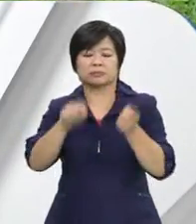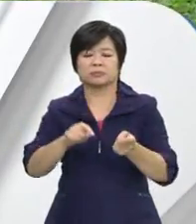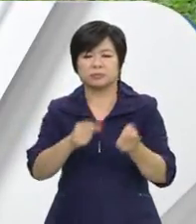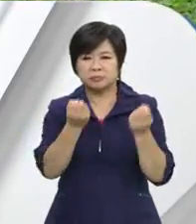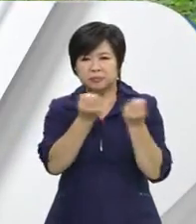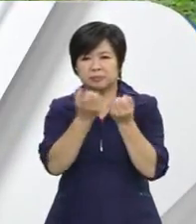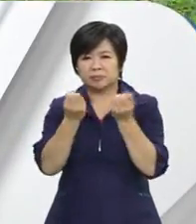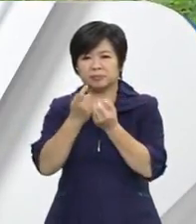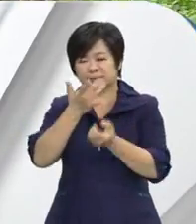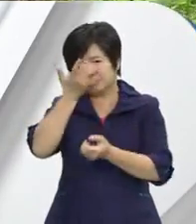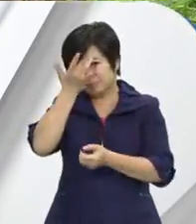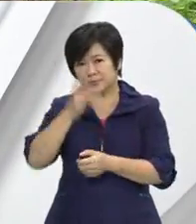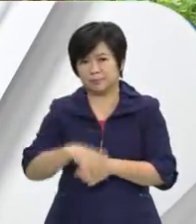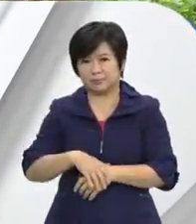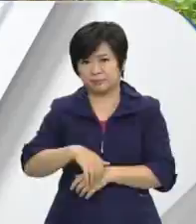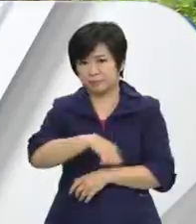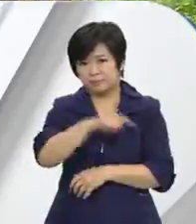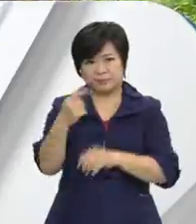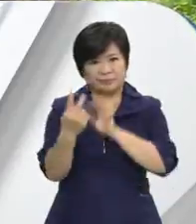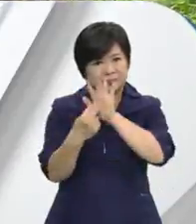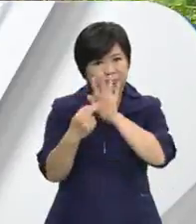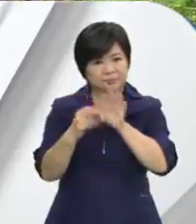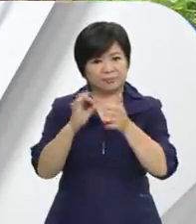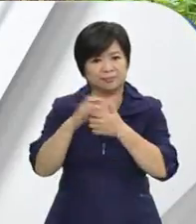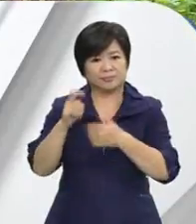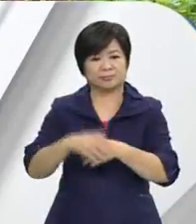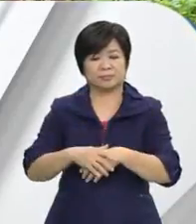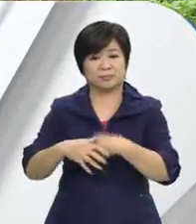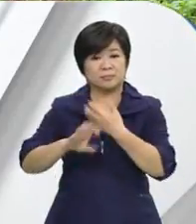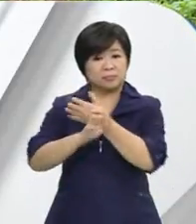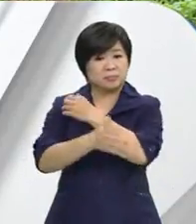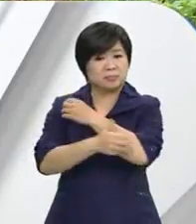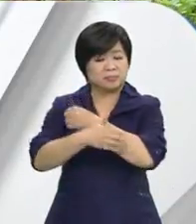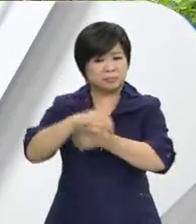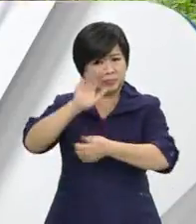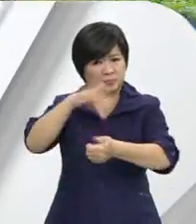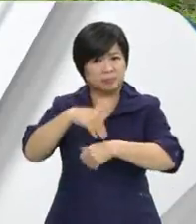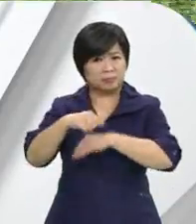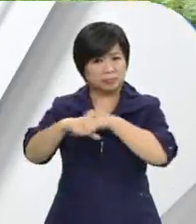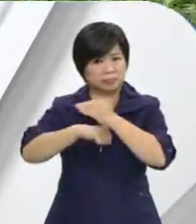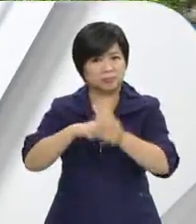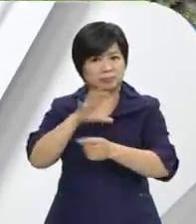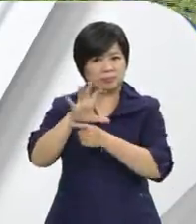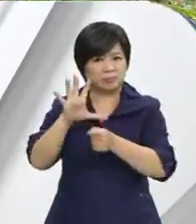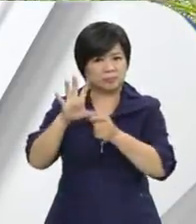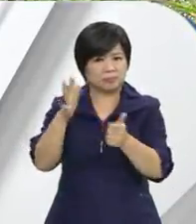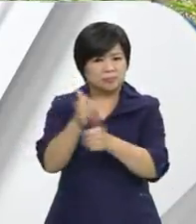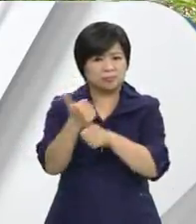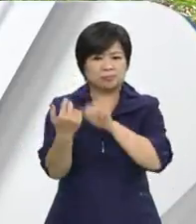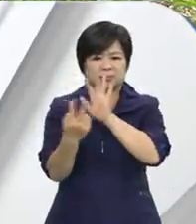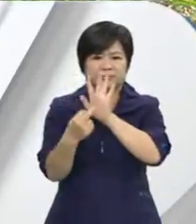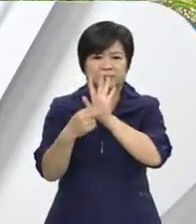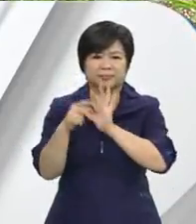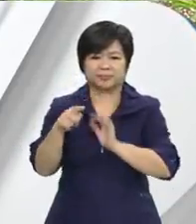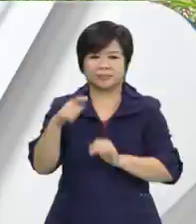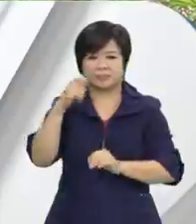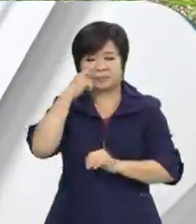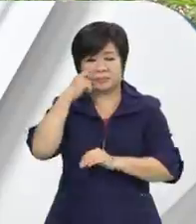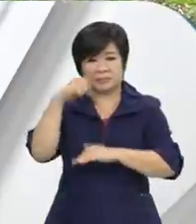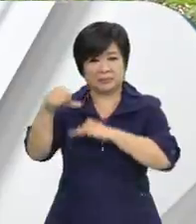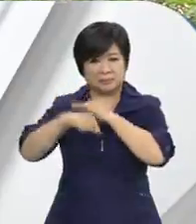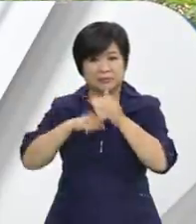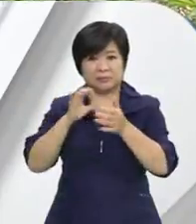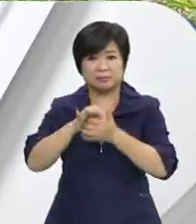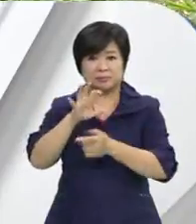问题。现在伊当年如果我引进农业外劳，对亚农粮输出讲，无可能引进外劳落来，系